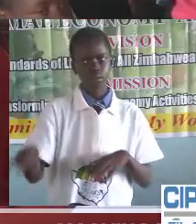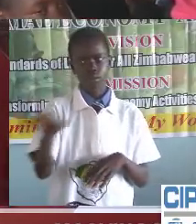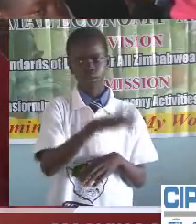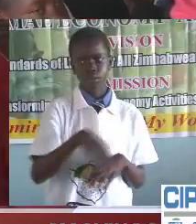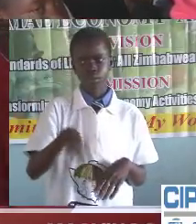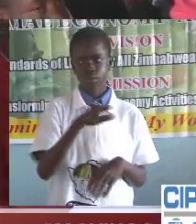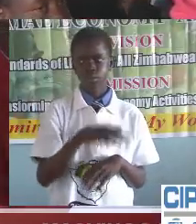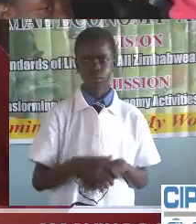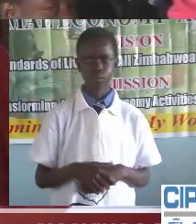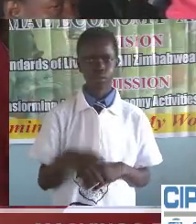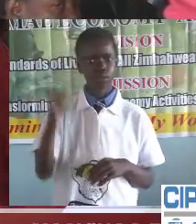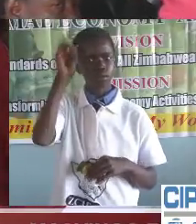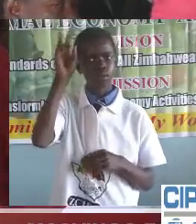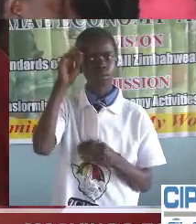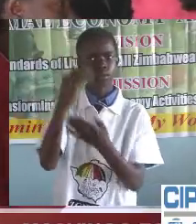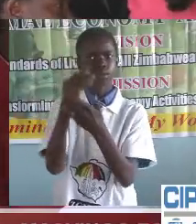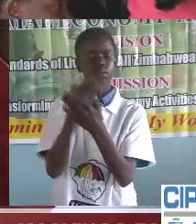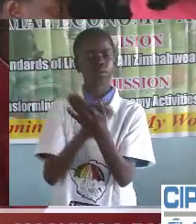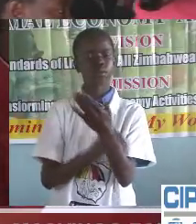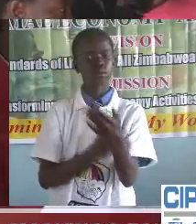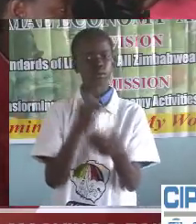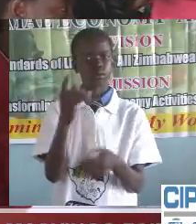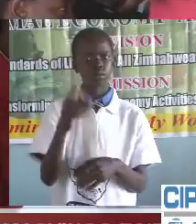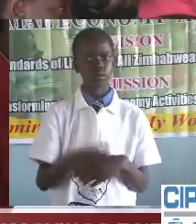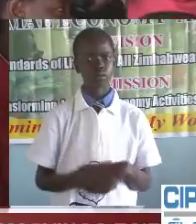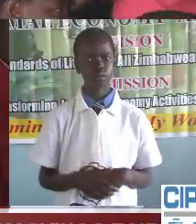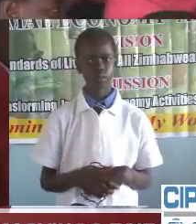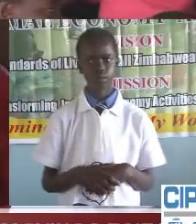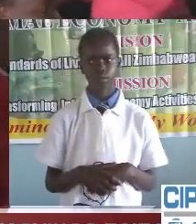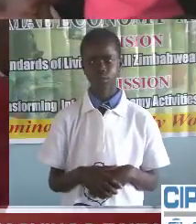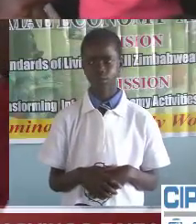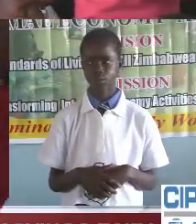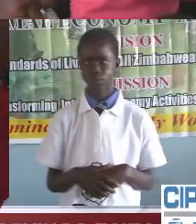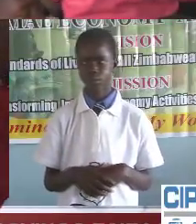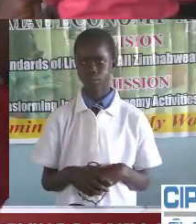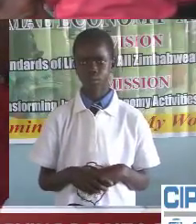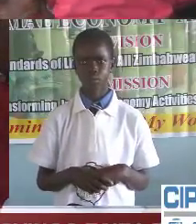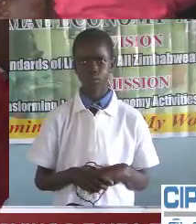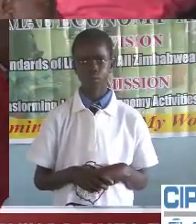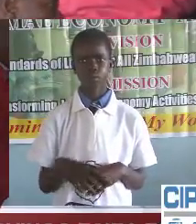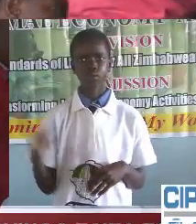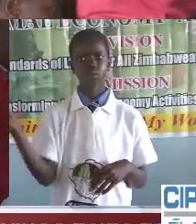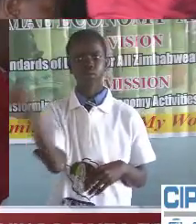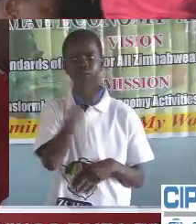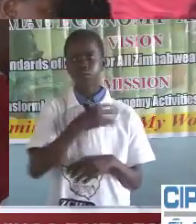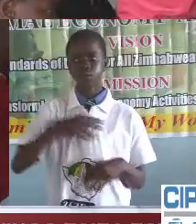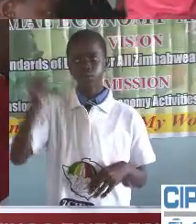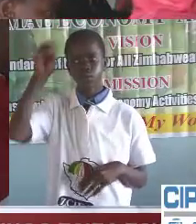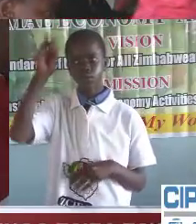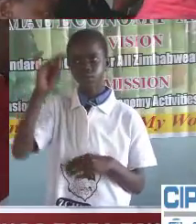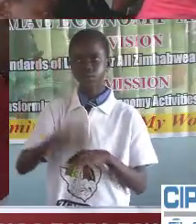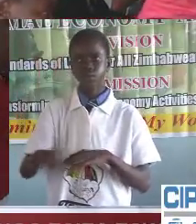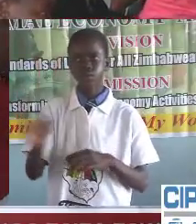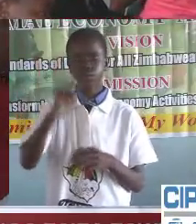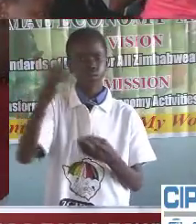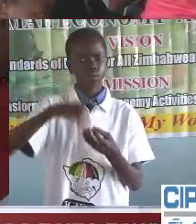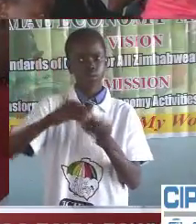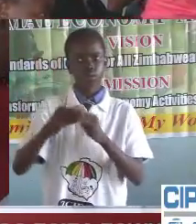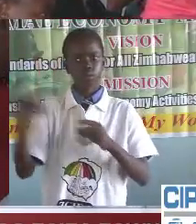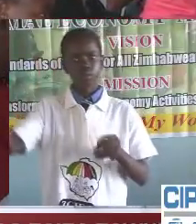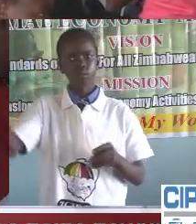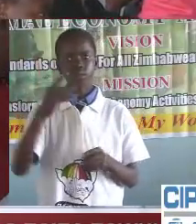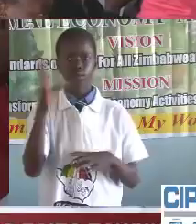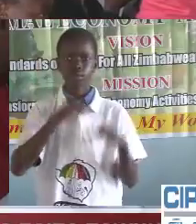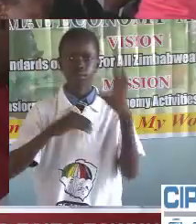few remarks as we proceed with our program. I would like us to take note kuti vachauya